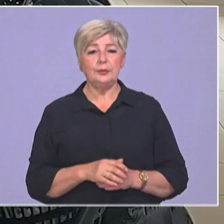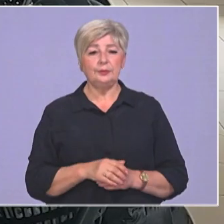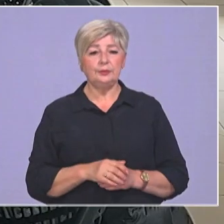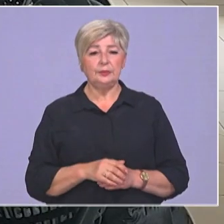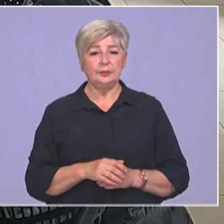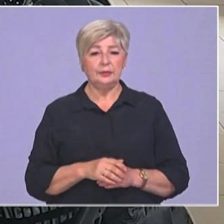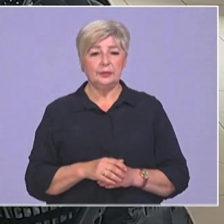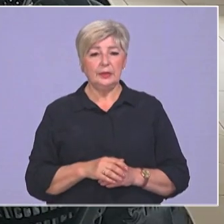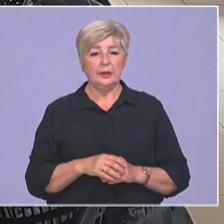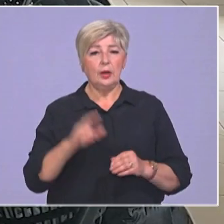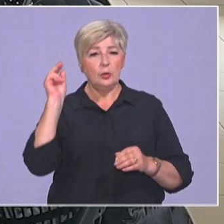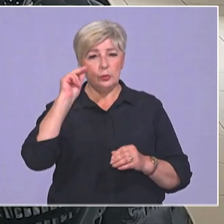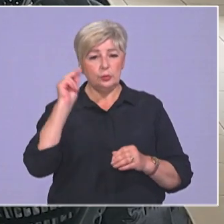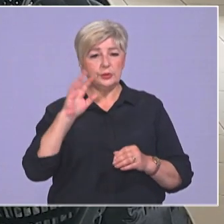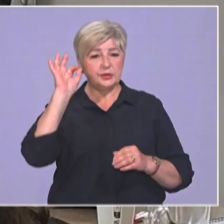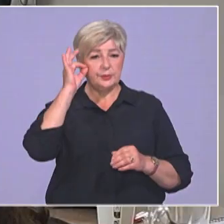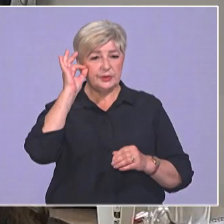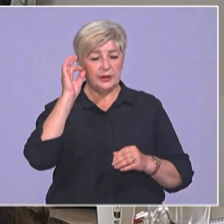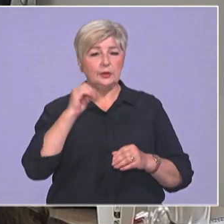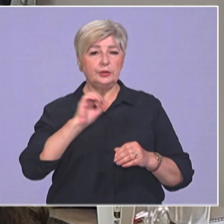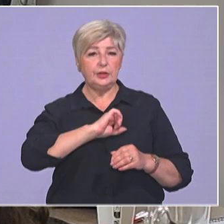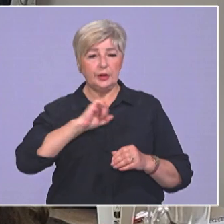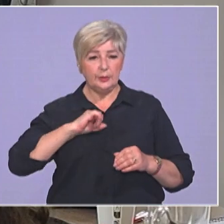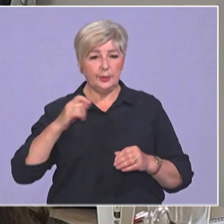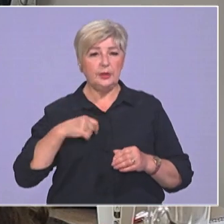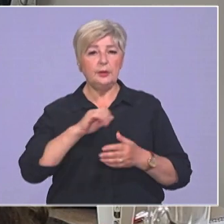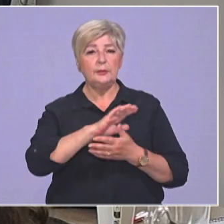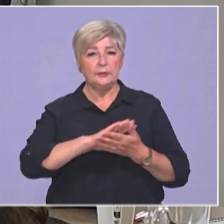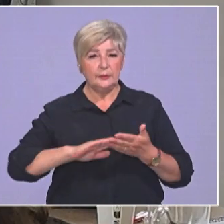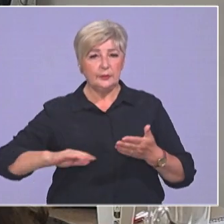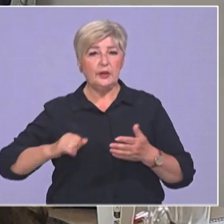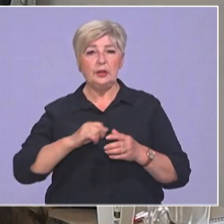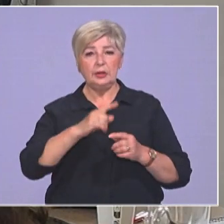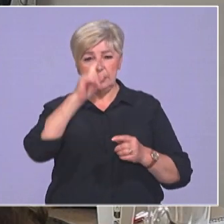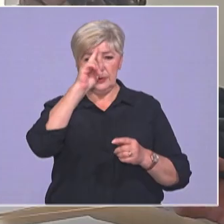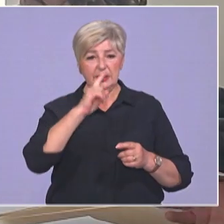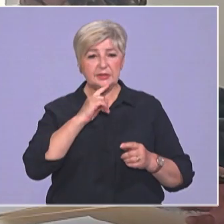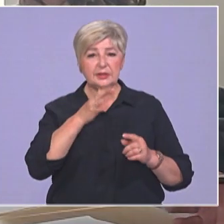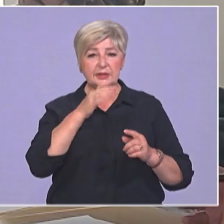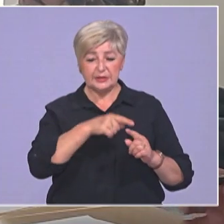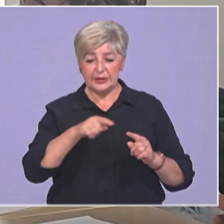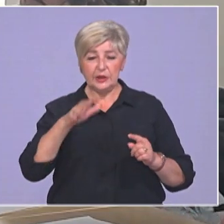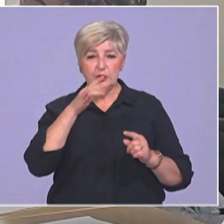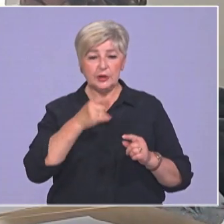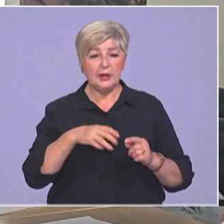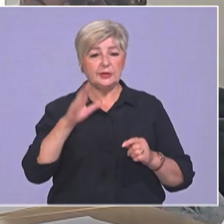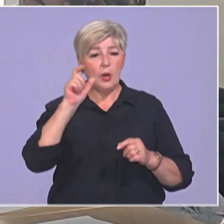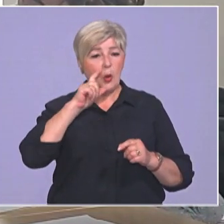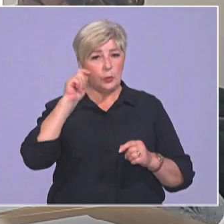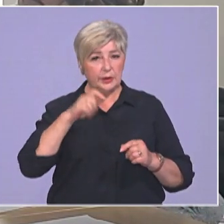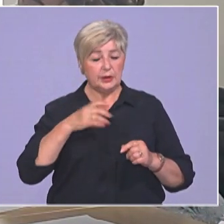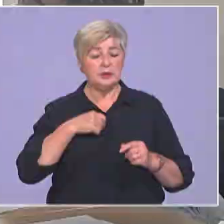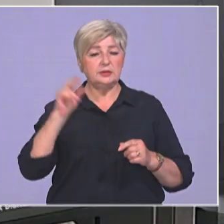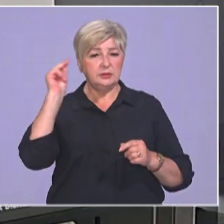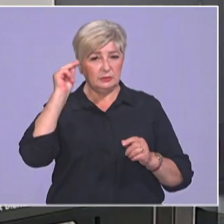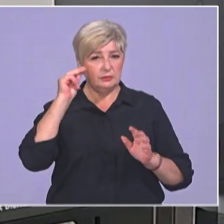Курси хібукетерапії проходили у місті Реймс двічі на тиждень і тривали місяць. За цей час учасники володіли основами цієї психологічної